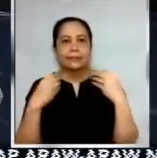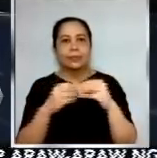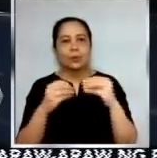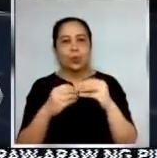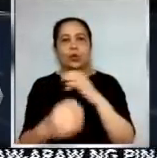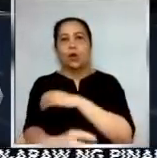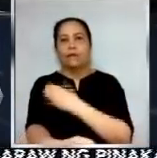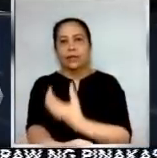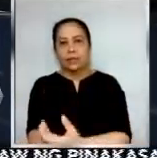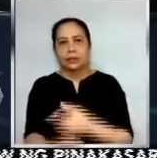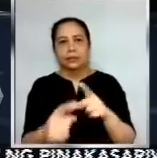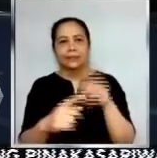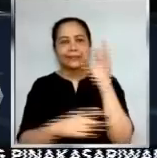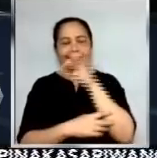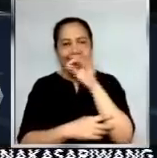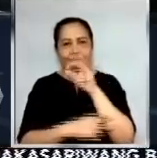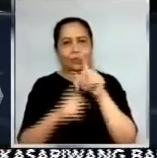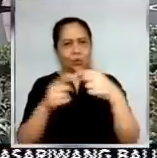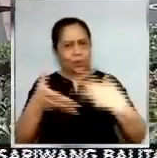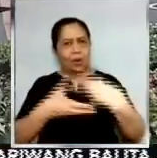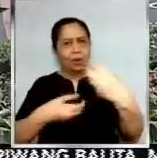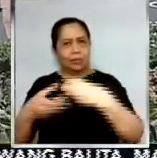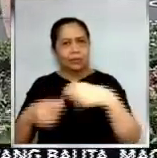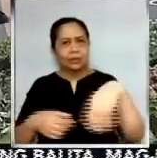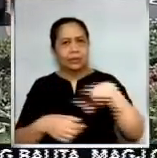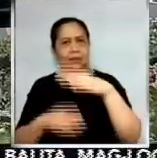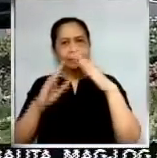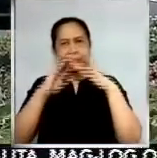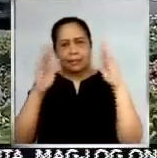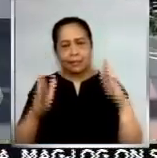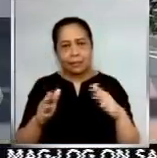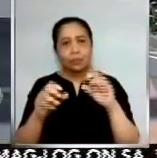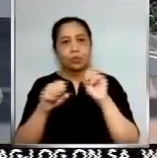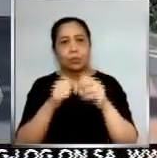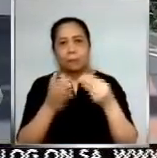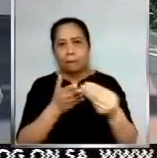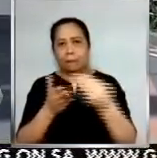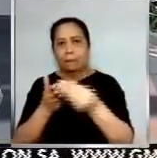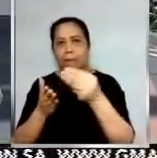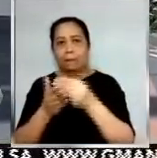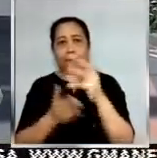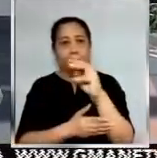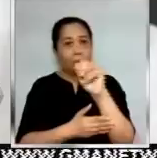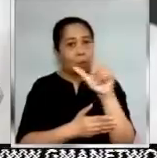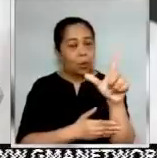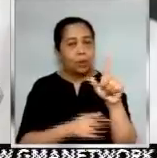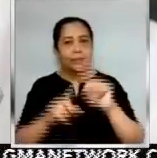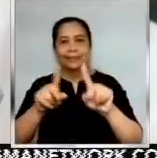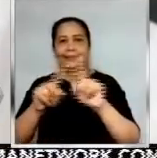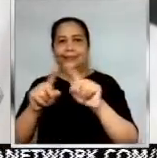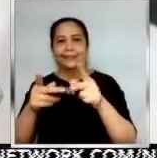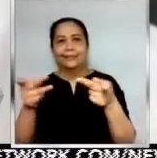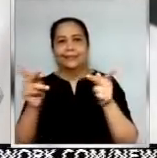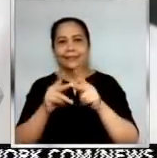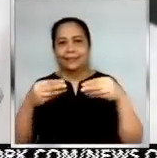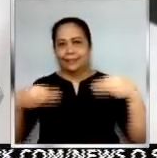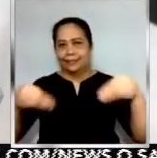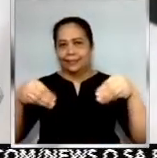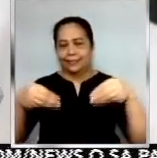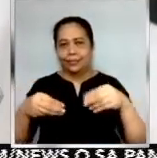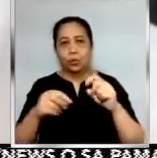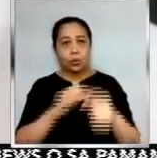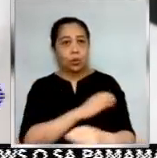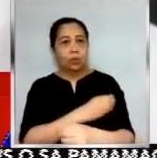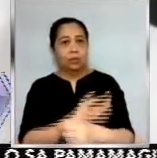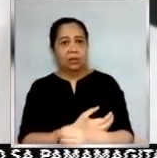mga Pinoy na lumabas sa kanilang mga tahanan para mamili sa mga mall at iba pang pamilihan. Para magka-confidence, may trabaho sila,